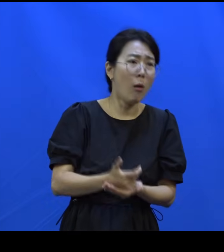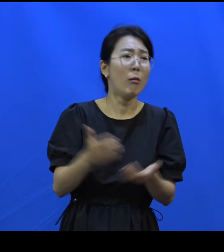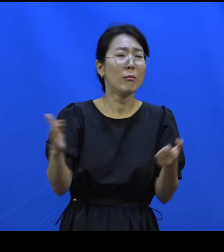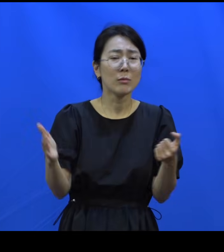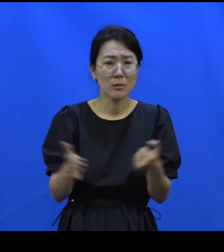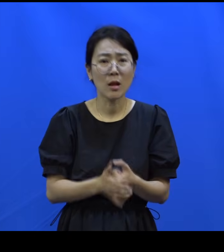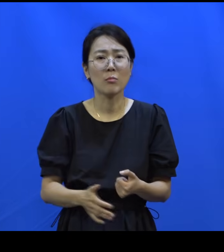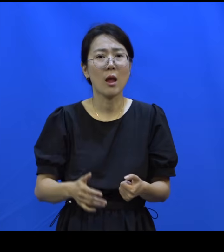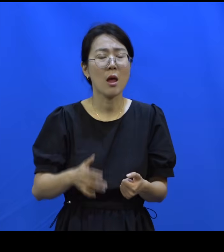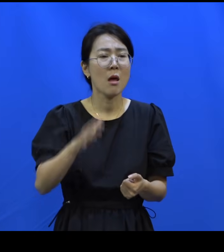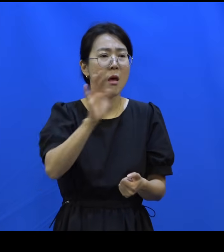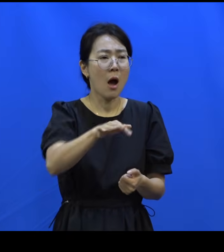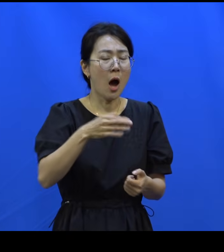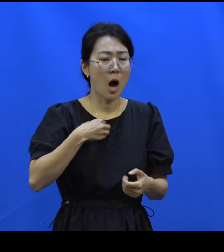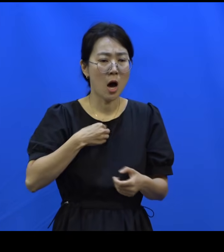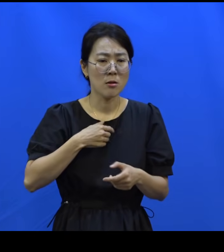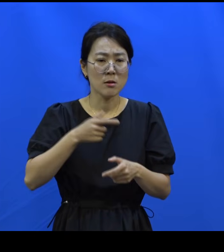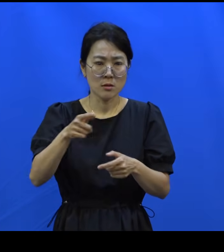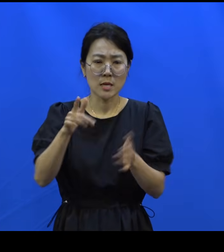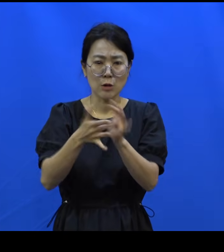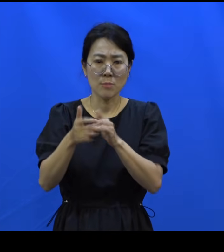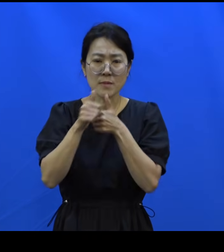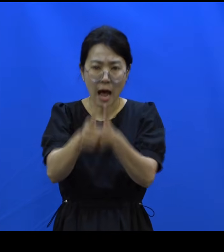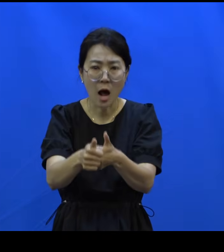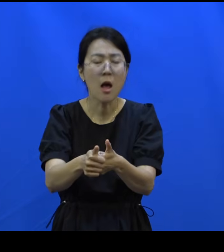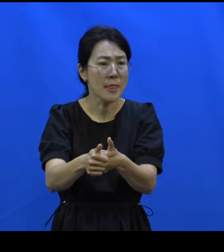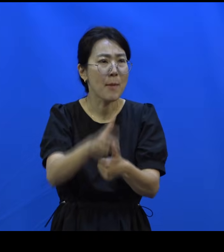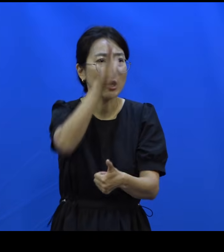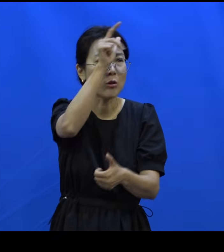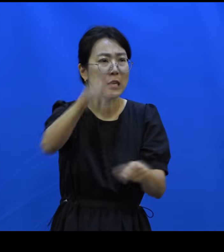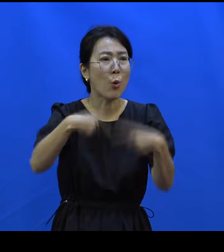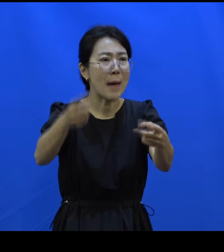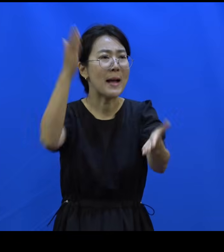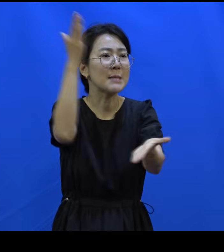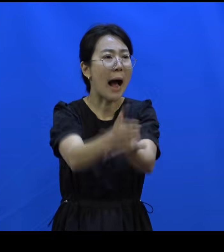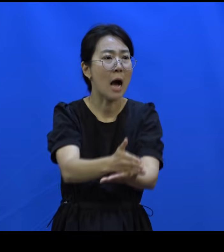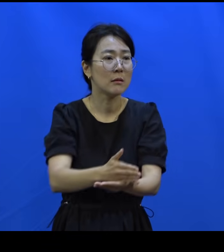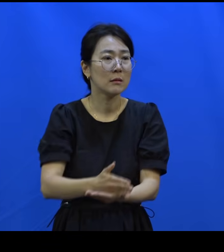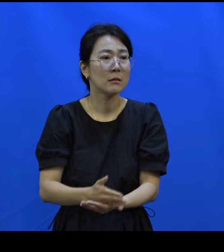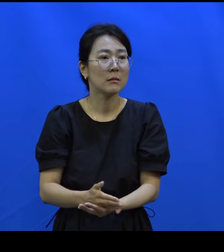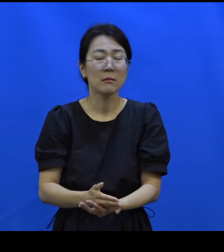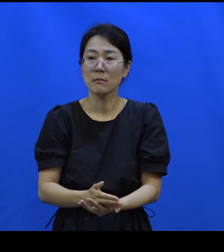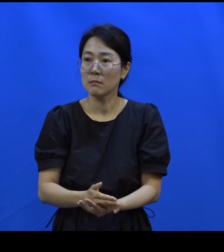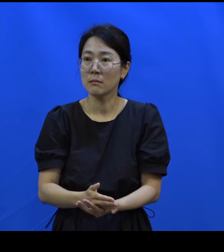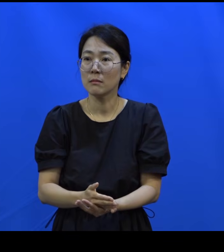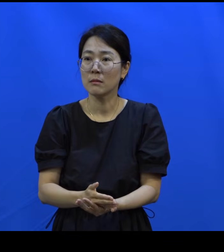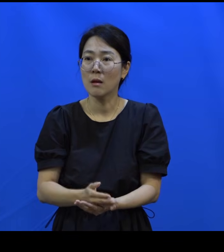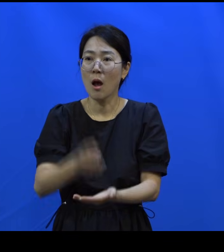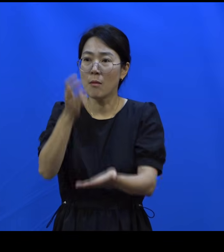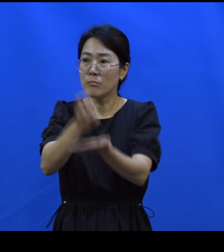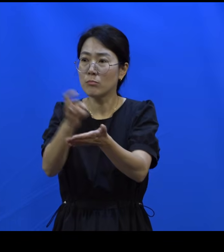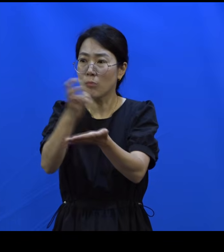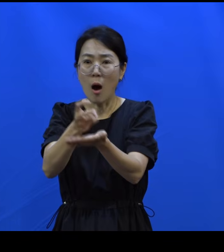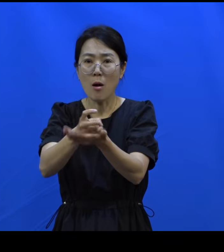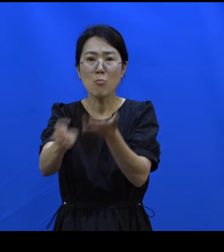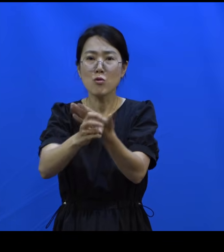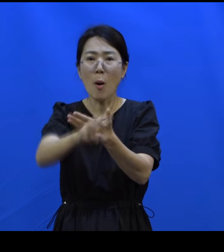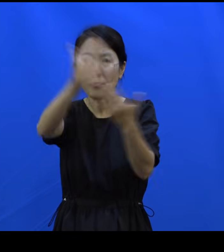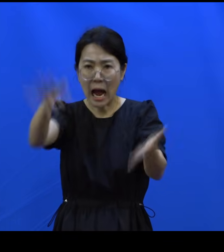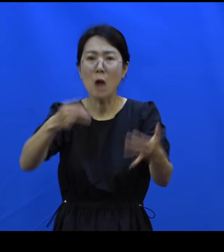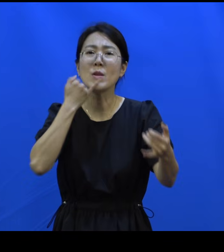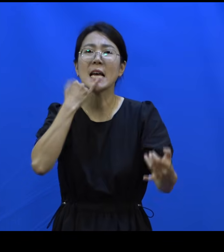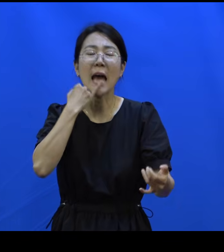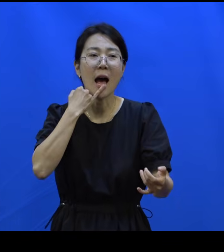것도 반대했습니다. 신자라면 어떤 방식으로든 악에 저항하지 않아야 된다. 그런데 당해야 된다는 거. 이게 소위 말하면